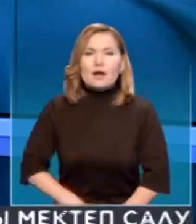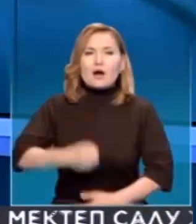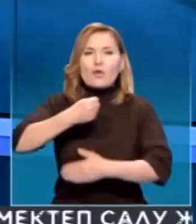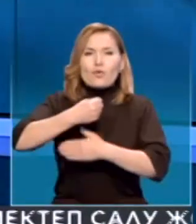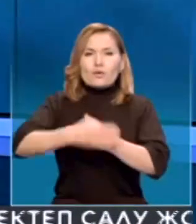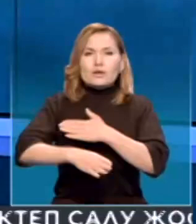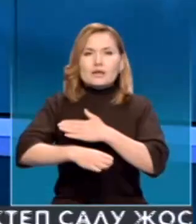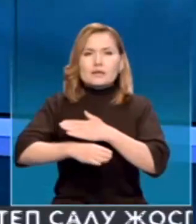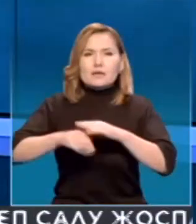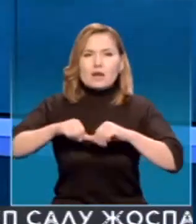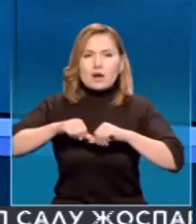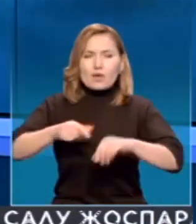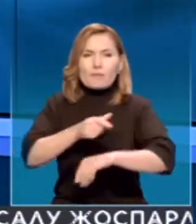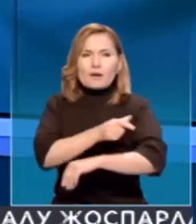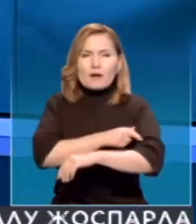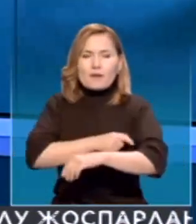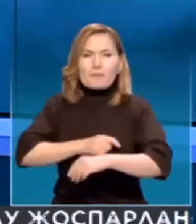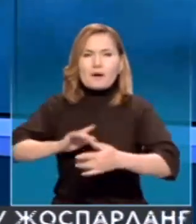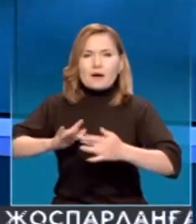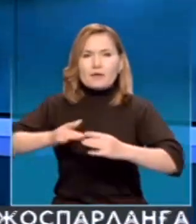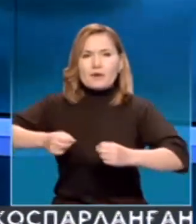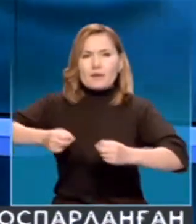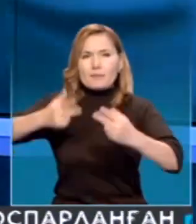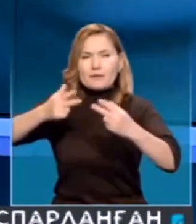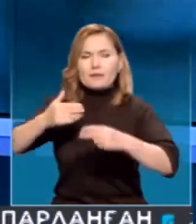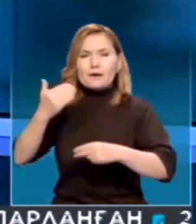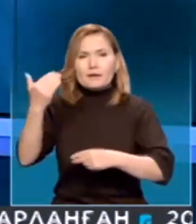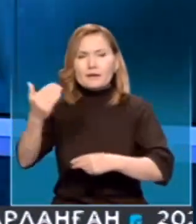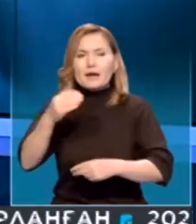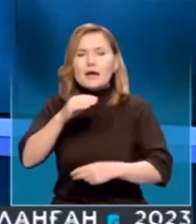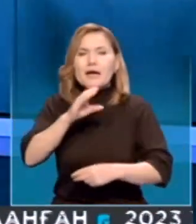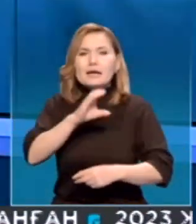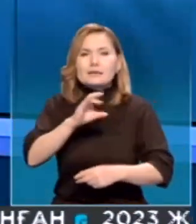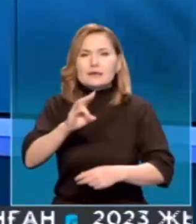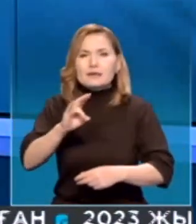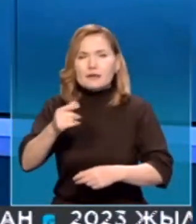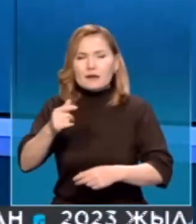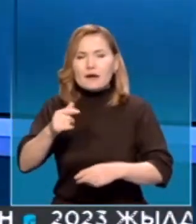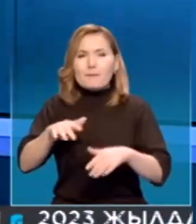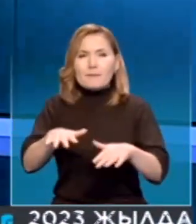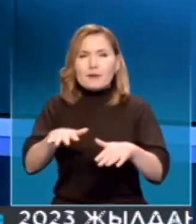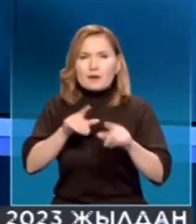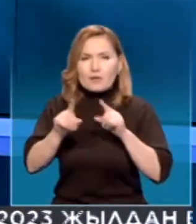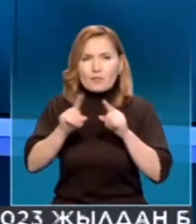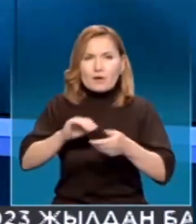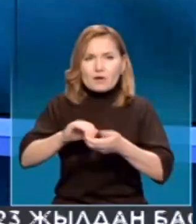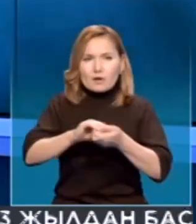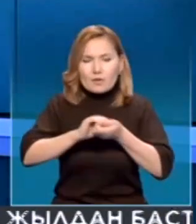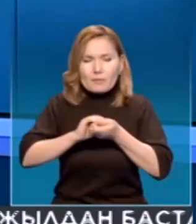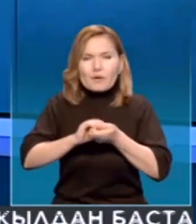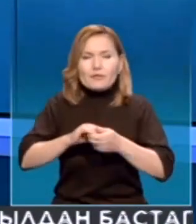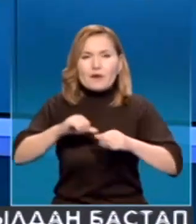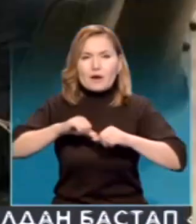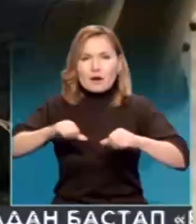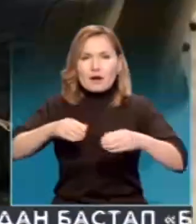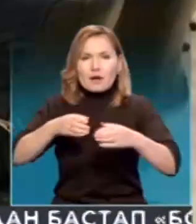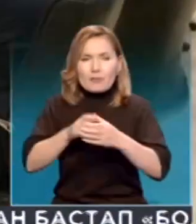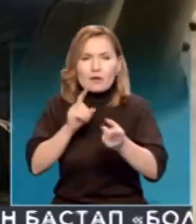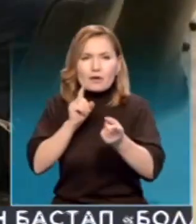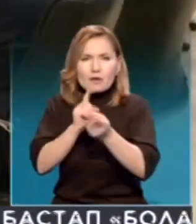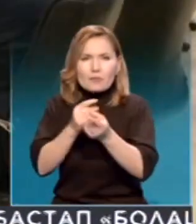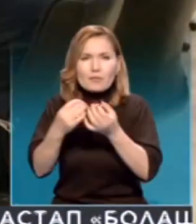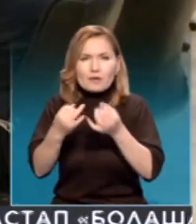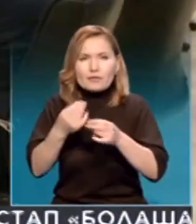Орталық сайлау комиссиясының мүшелері бейне байланыс арқылы ТМД-ның парламентаралық ассамблеясының байқаушылар тобымен сөйлесті. Комиссия төрағасы Нұрлан